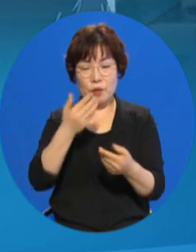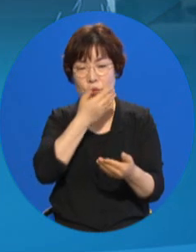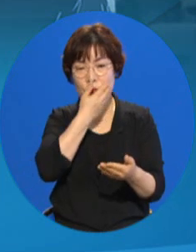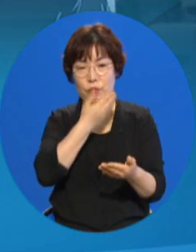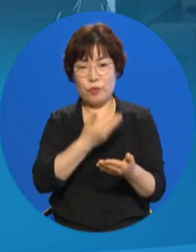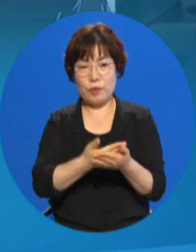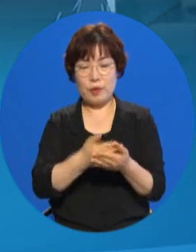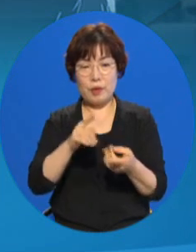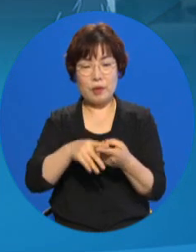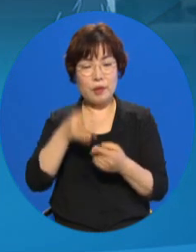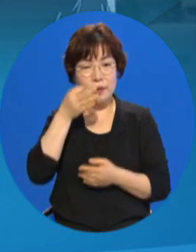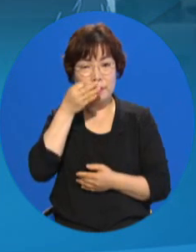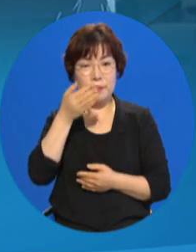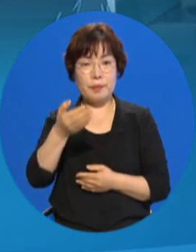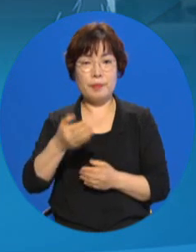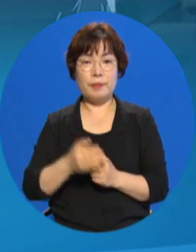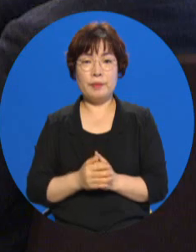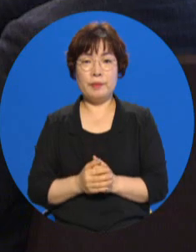때문입니다. 신광하 기자입니다.